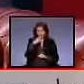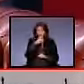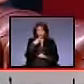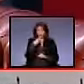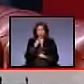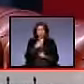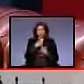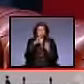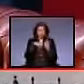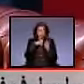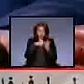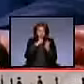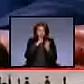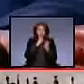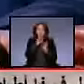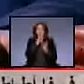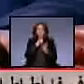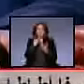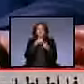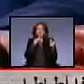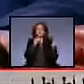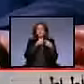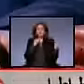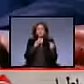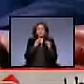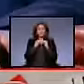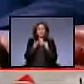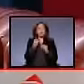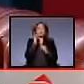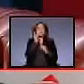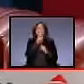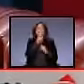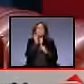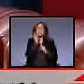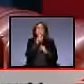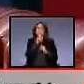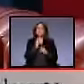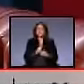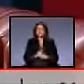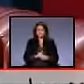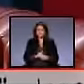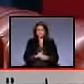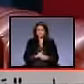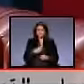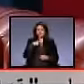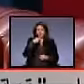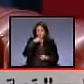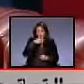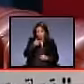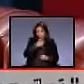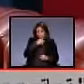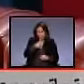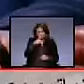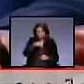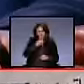لحد ما جيت قريت الروايه. طب تحكي لي شويه، انت شوقتني كده، عايز اعرف ايه حكايه الفيل الازرق. انا مش عايز احرق الفيلم اصلا،